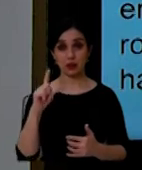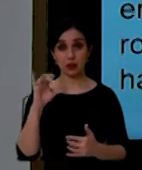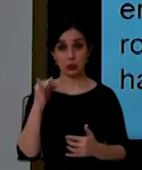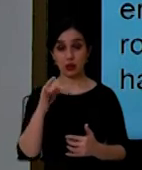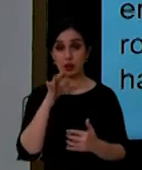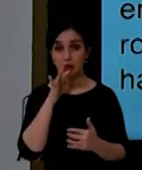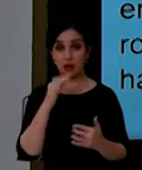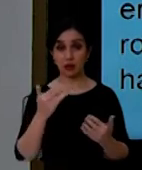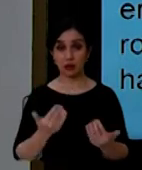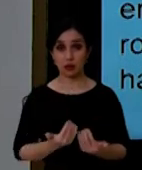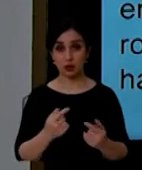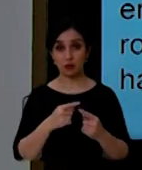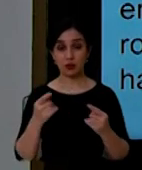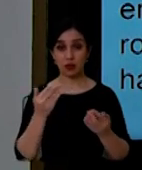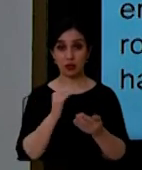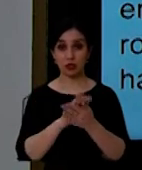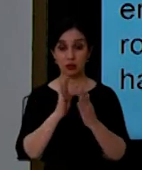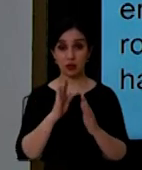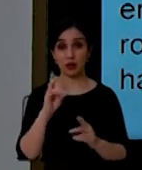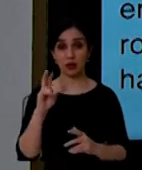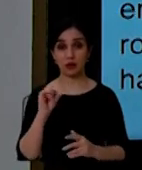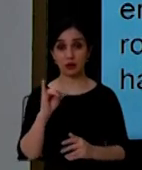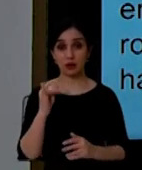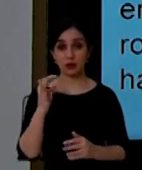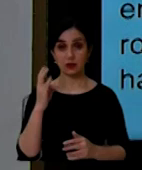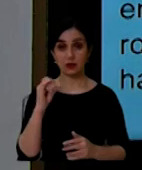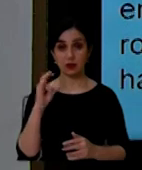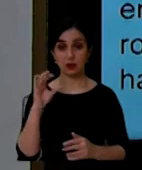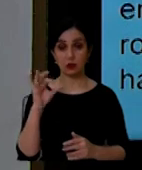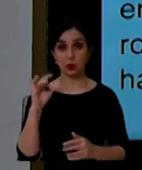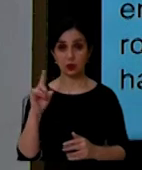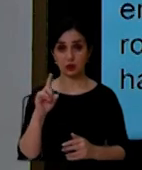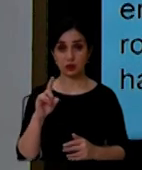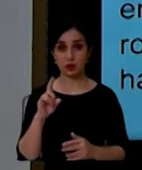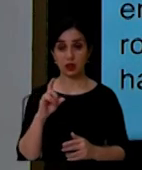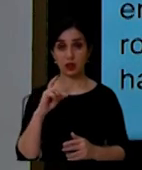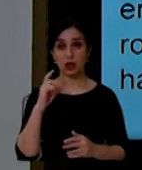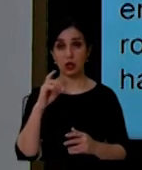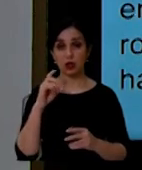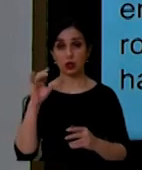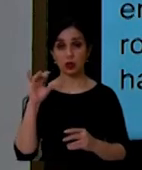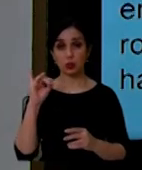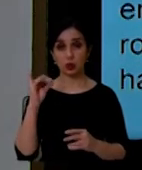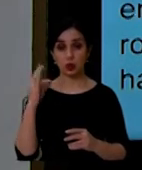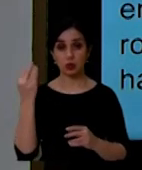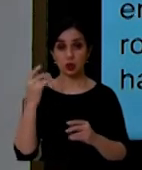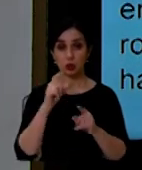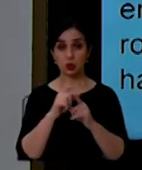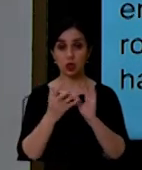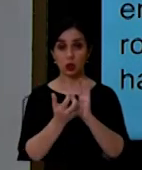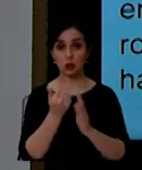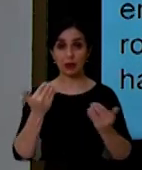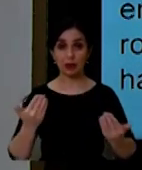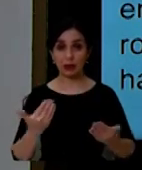oraqqqfxrqqqqqqqqqqqqqqqq. Dəmək, kəynəzay, yunan çə kəynəs sözdən ələngən bolib, yəngi